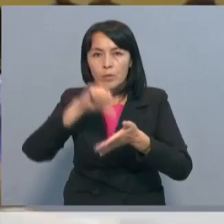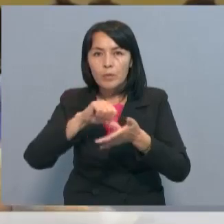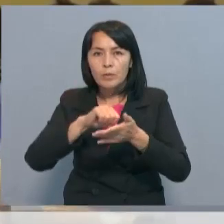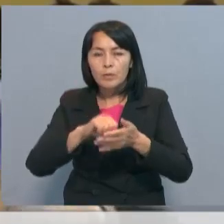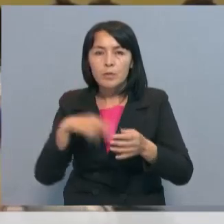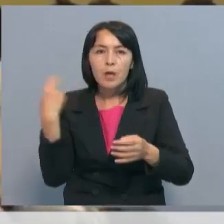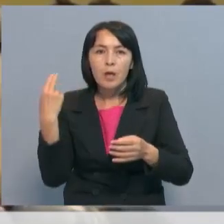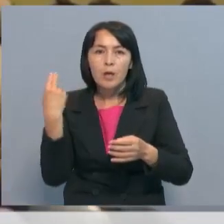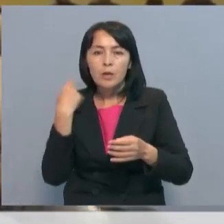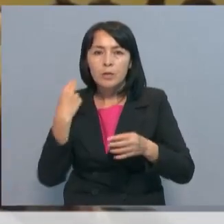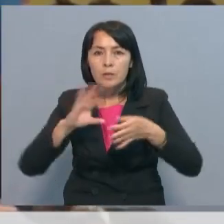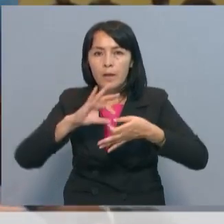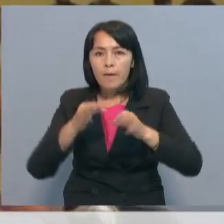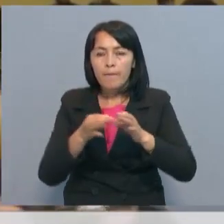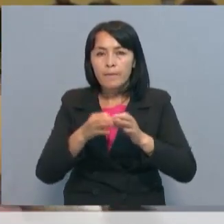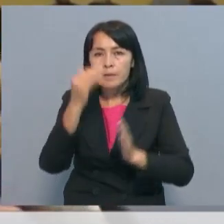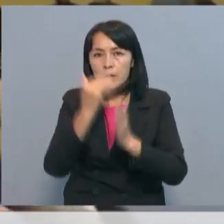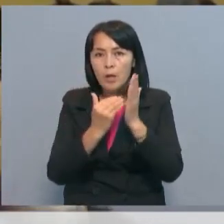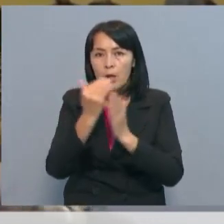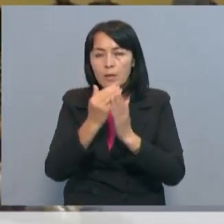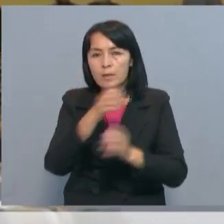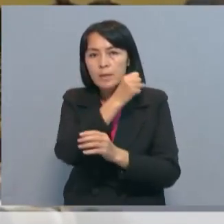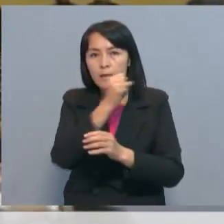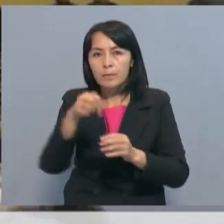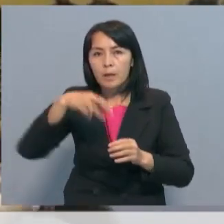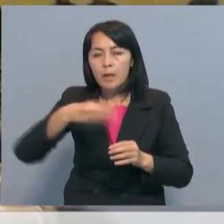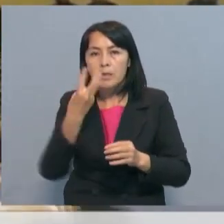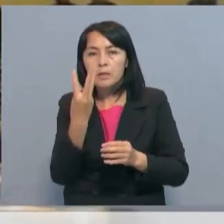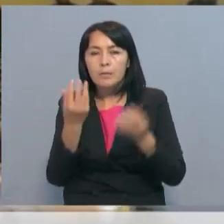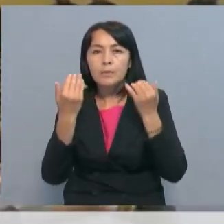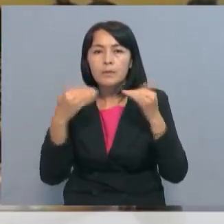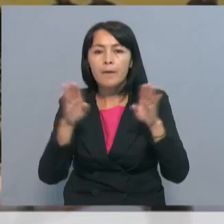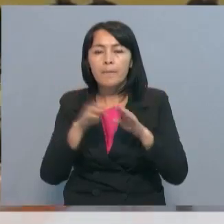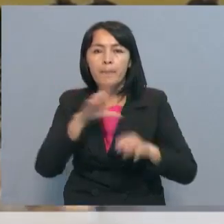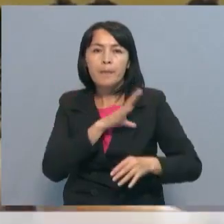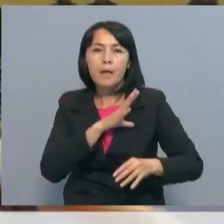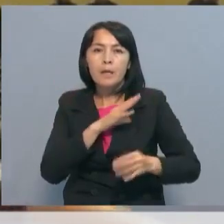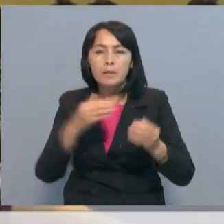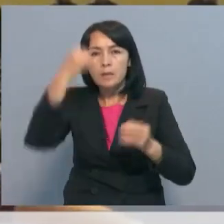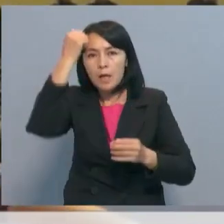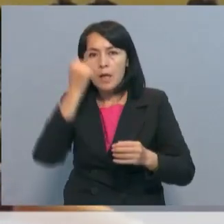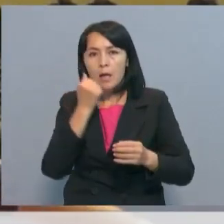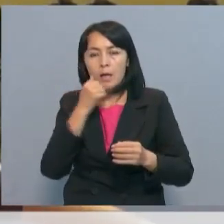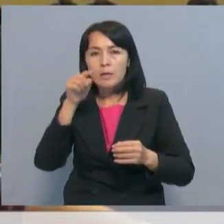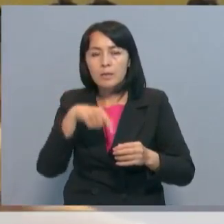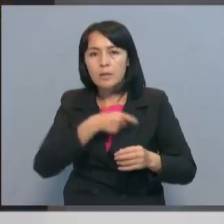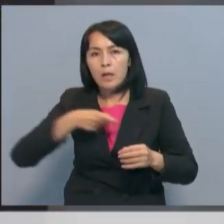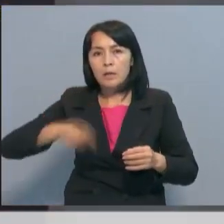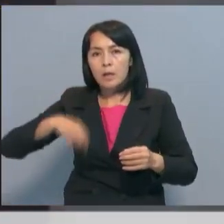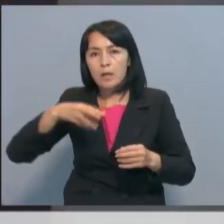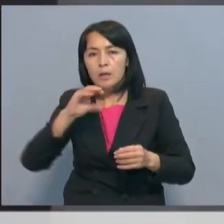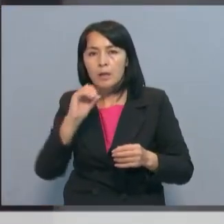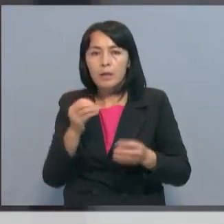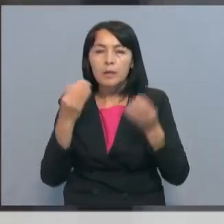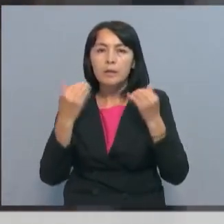в Лондонской Олимпиаде, дал высокую оценку победам Таира Шамсата. Также была выражена благодарность персональному тренеру Марату